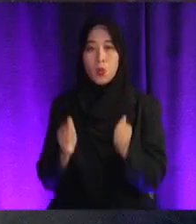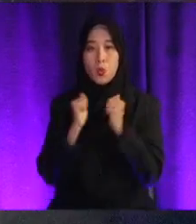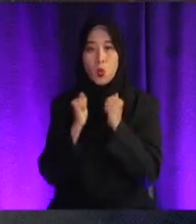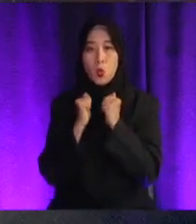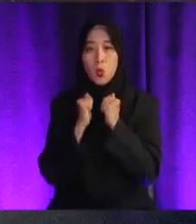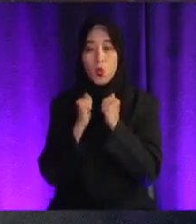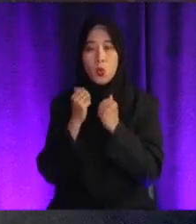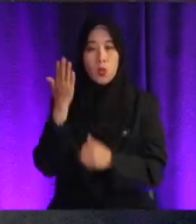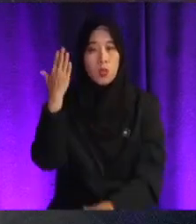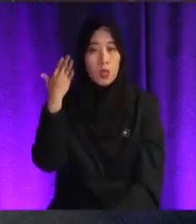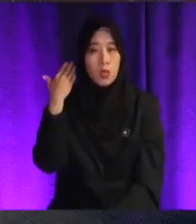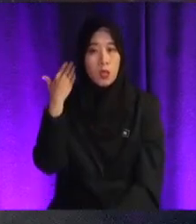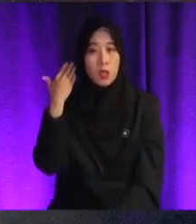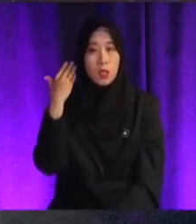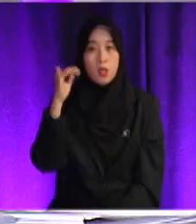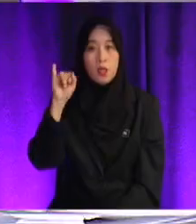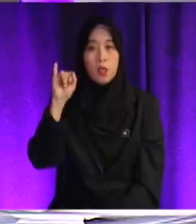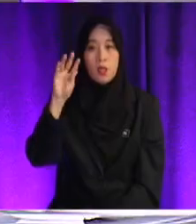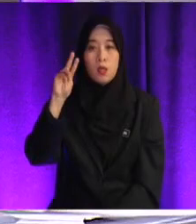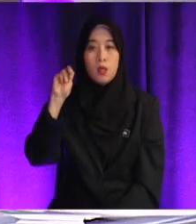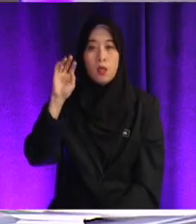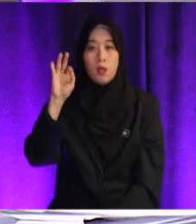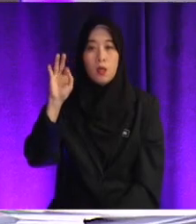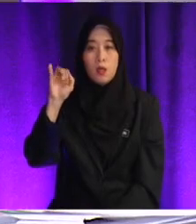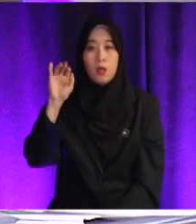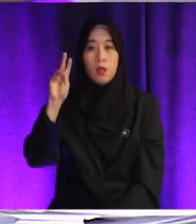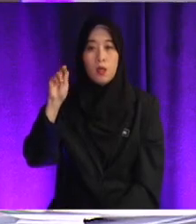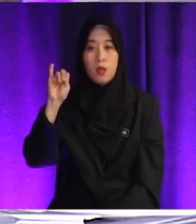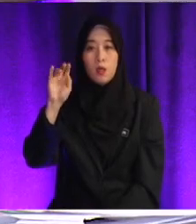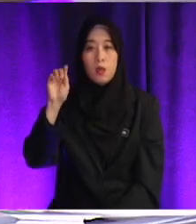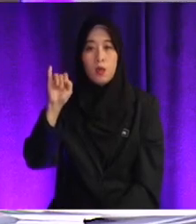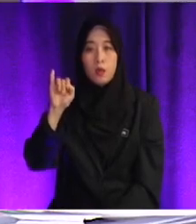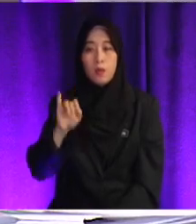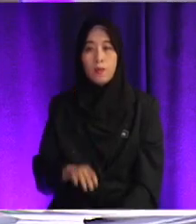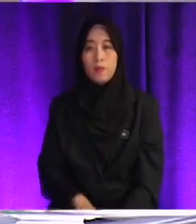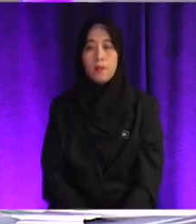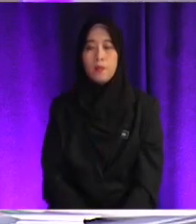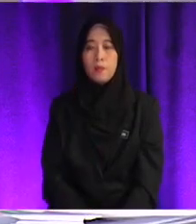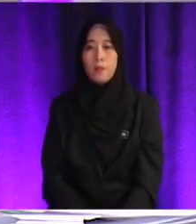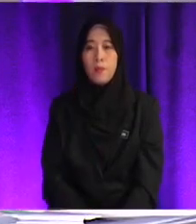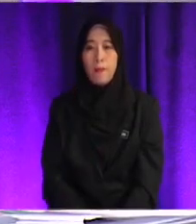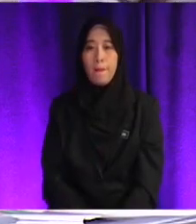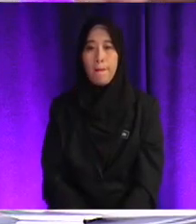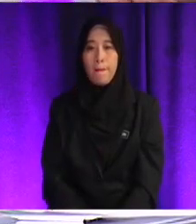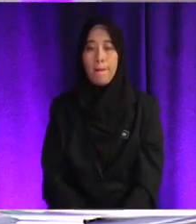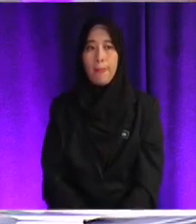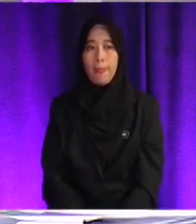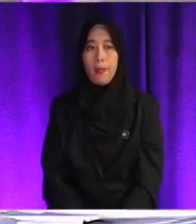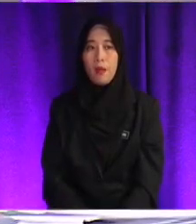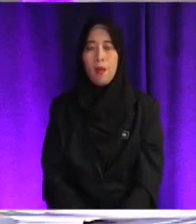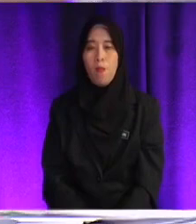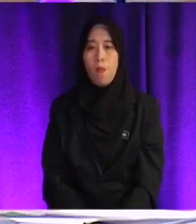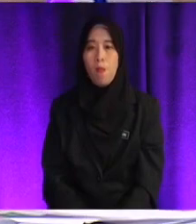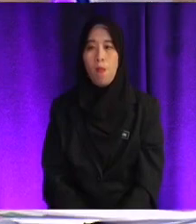tadi infinity. Betul. Okey, baik saya letak dulu infinity. Okey. Lapar dia ternaik pula macam tu.